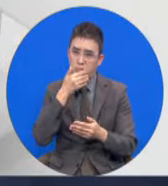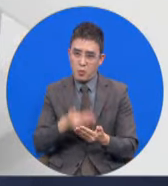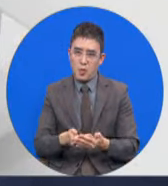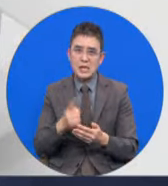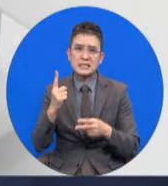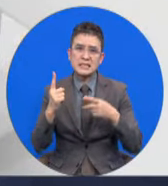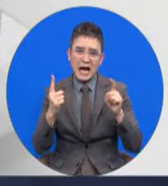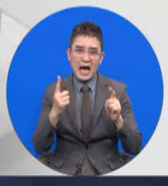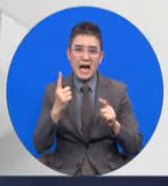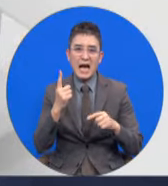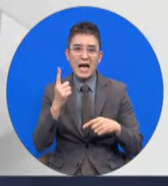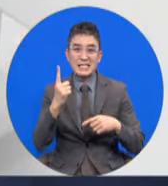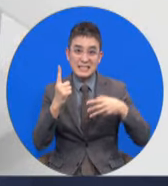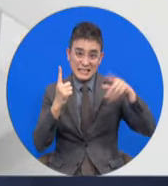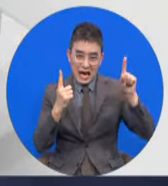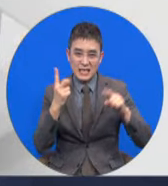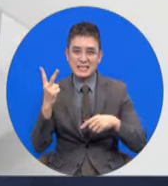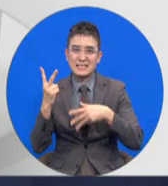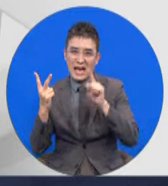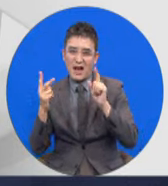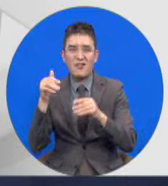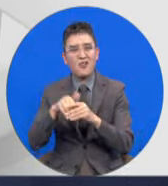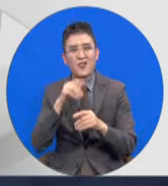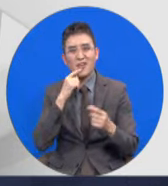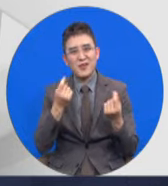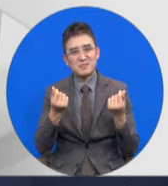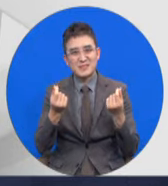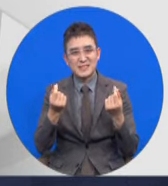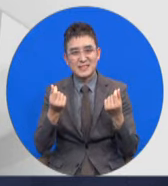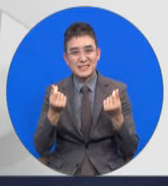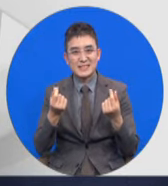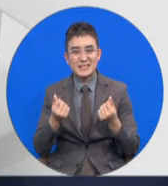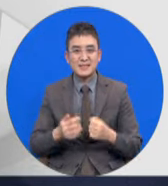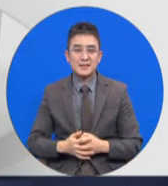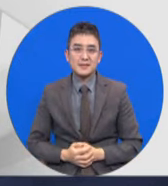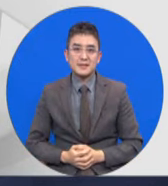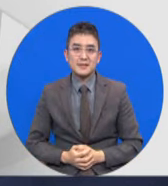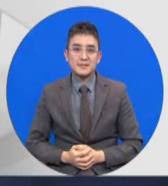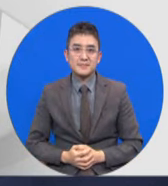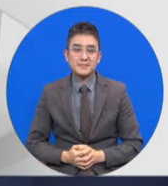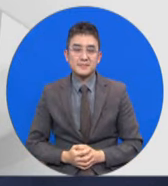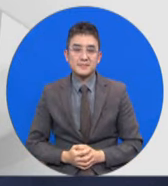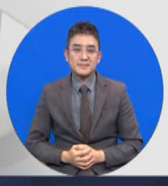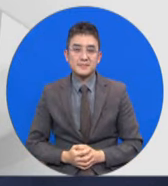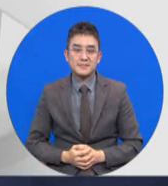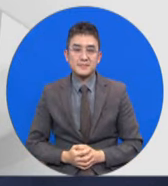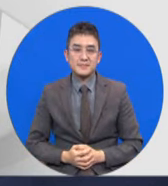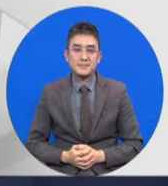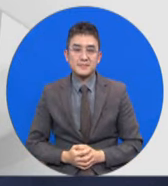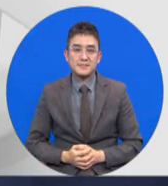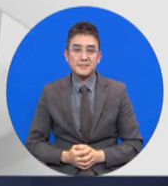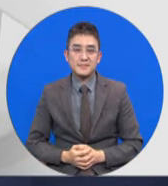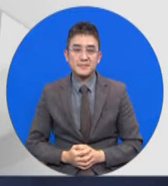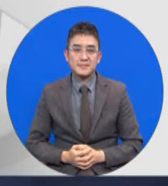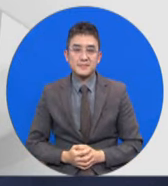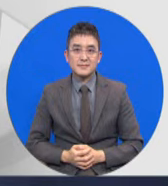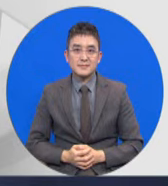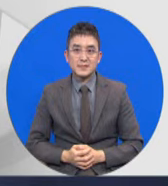그렇죠. 1차 투표, 2차 투표. 우리 이런 특집 방송도 사전 투표율을 해야 될지도 모르겠습니다. 아, 그렇군요. 두 차례 해야 될지도 모르죠, 앞으로. 그러니까